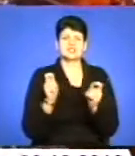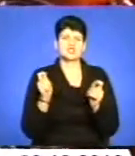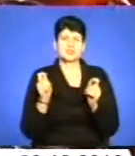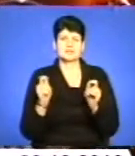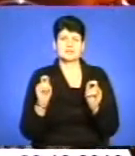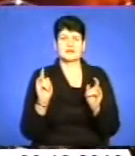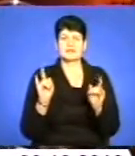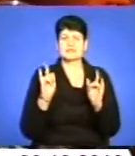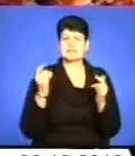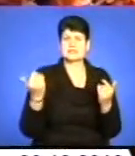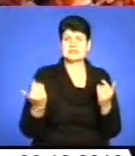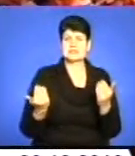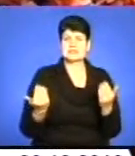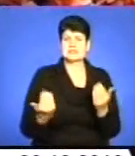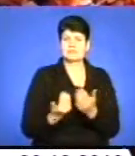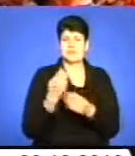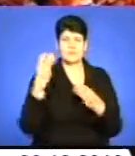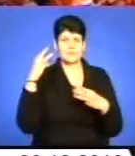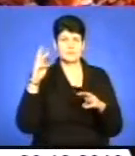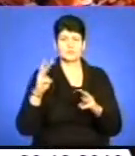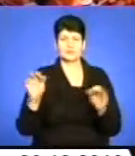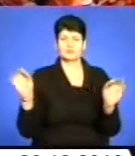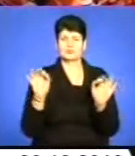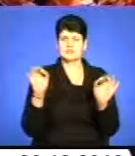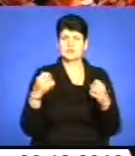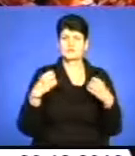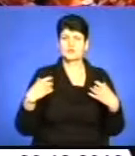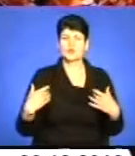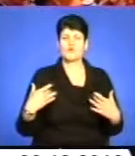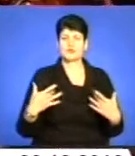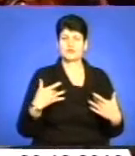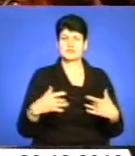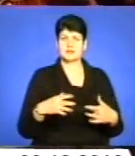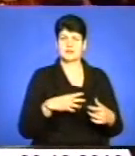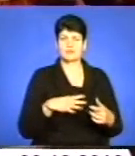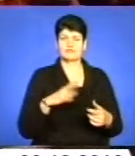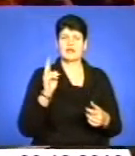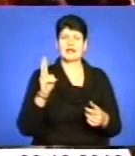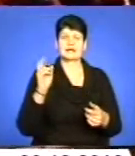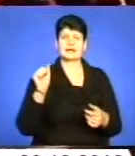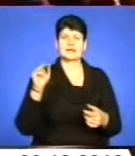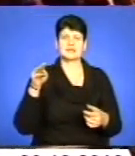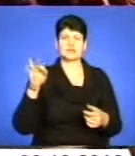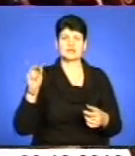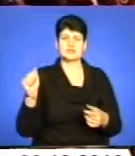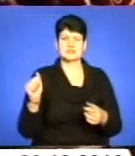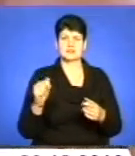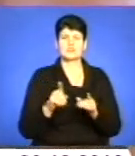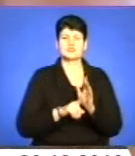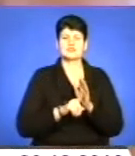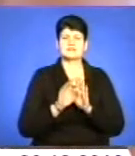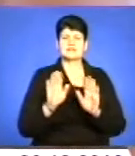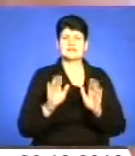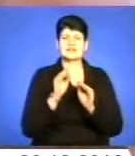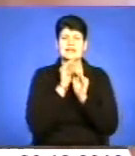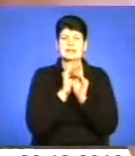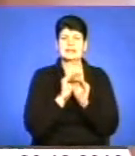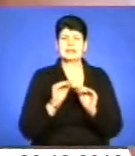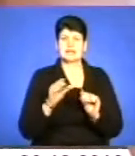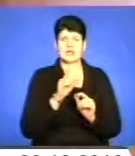естрадної та зарубіжної музики. Святковий концерт, який відбувався на католицьке Різдво, символічно розпочався з пісні «Тиха ніч». Сьогодні в нас